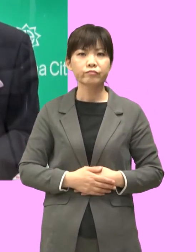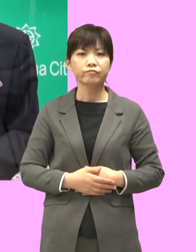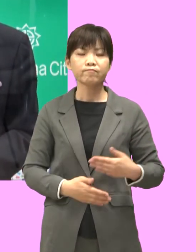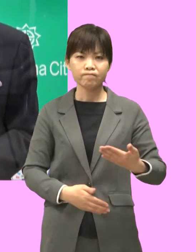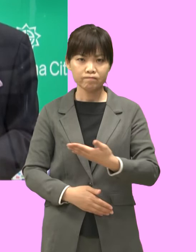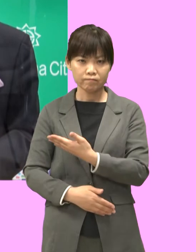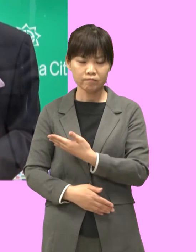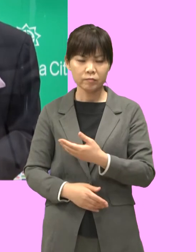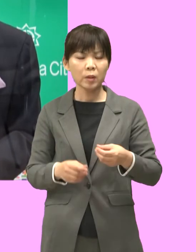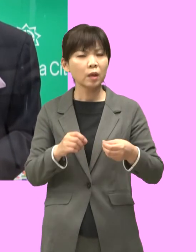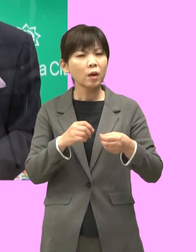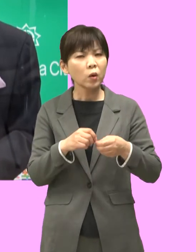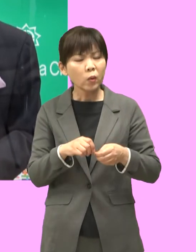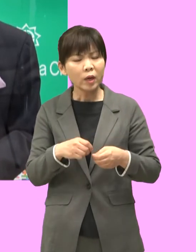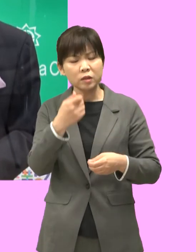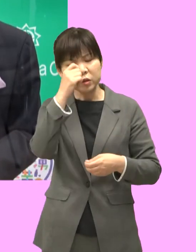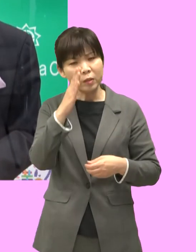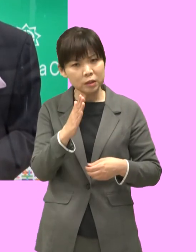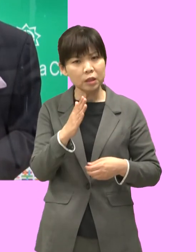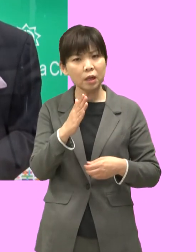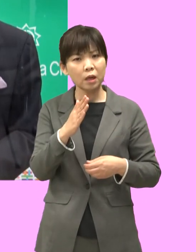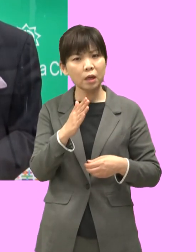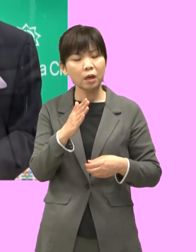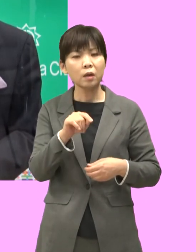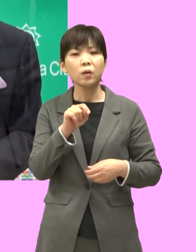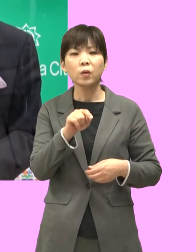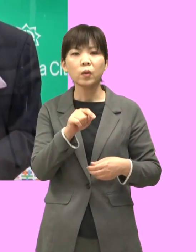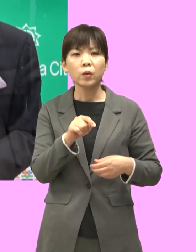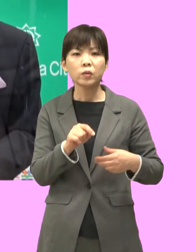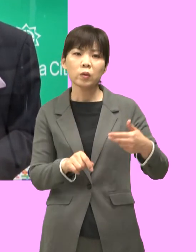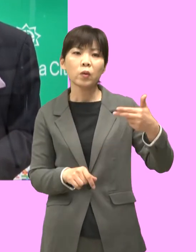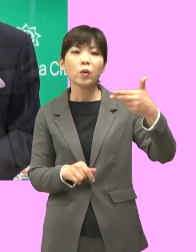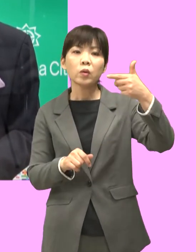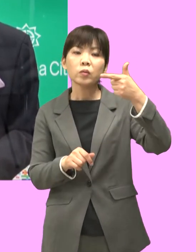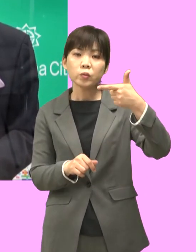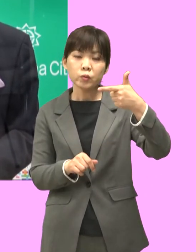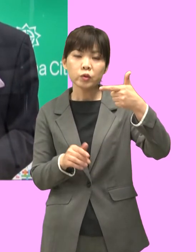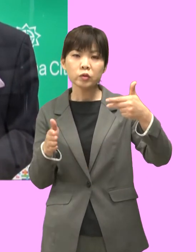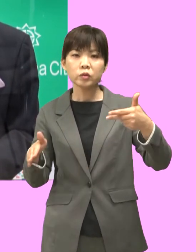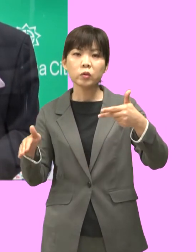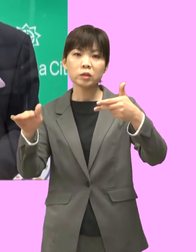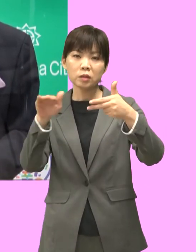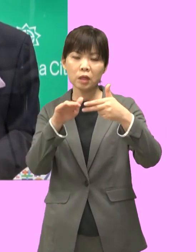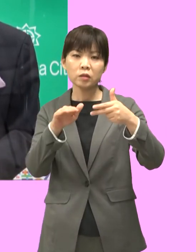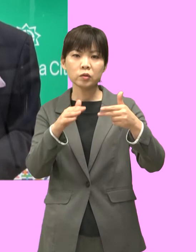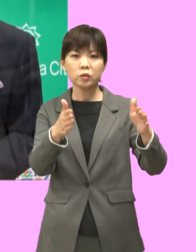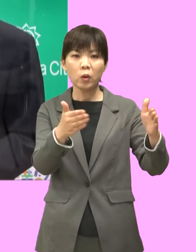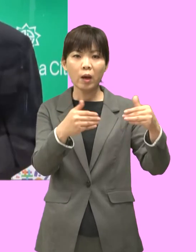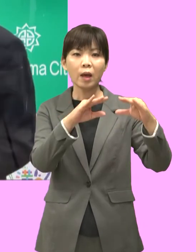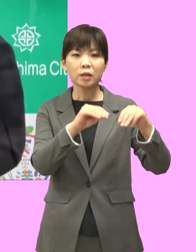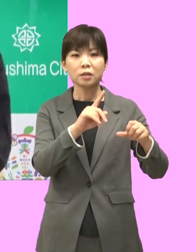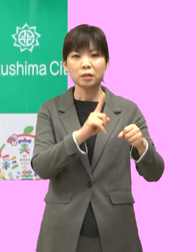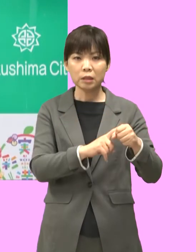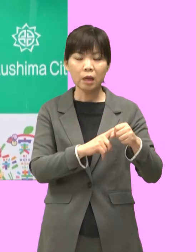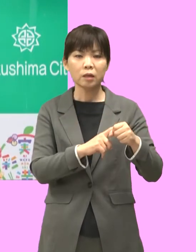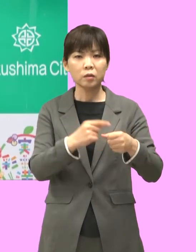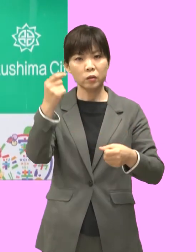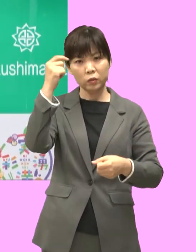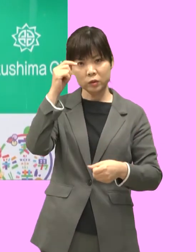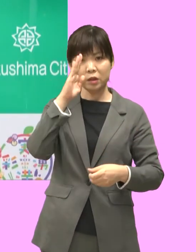またちょっと細かいんですが、ここにあるこの6つの施設のそれぞれの廃止年っていうのが分かれば教えていただきたいん